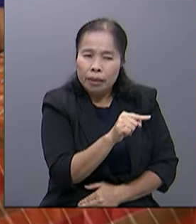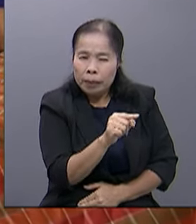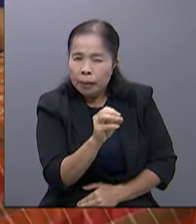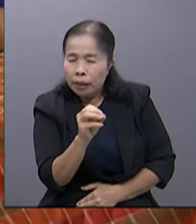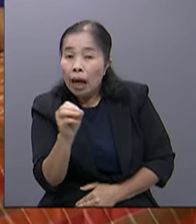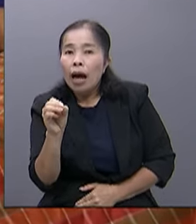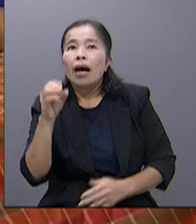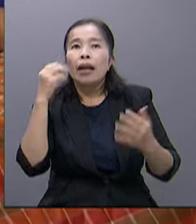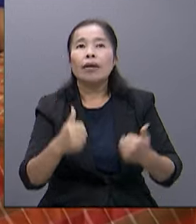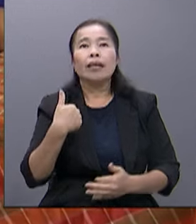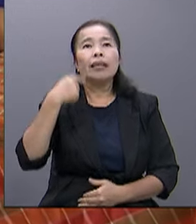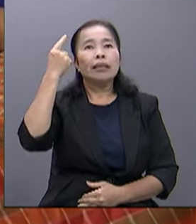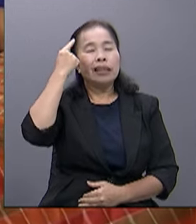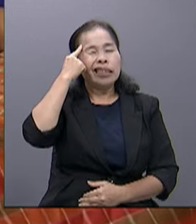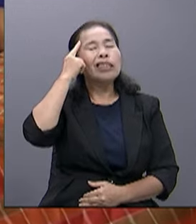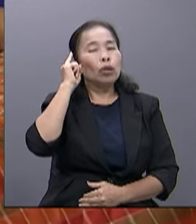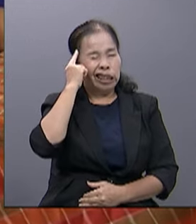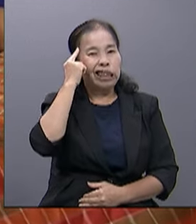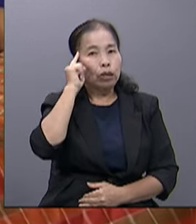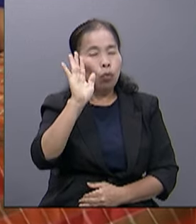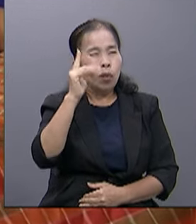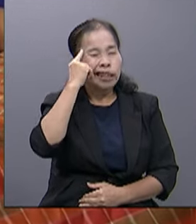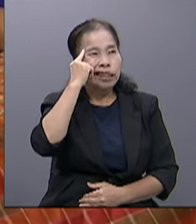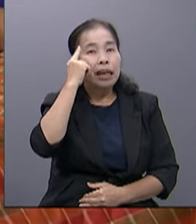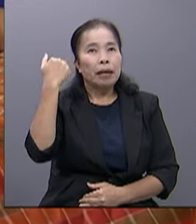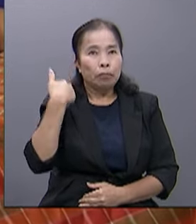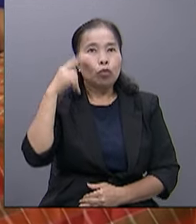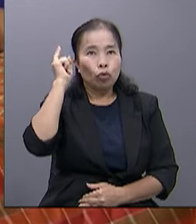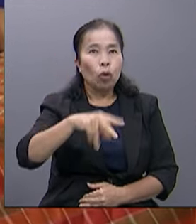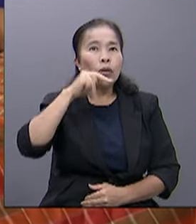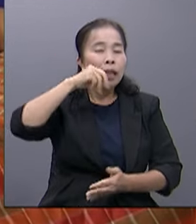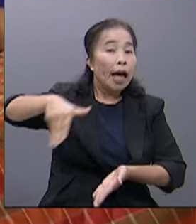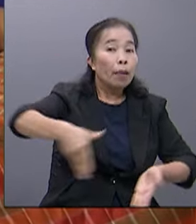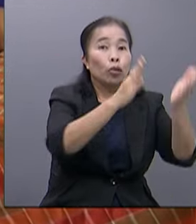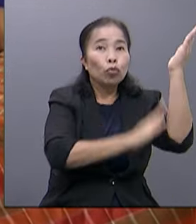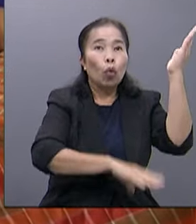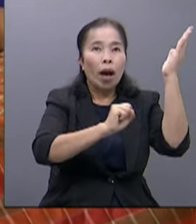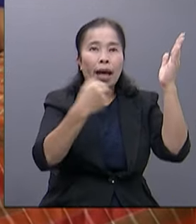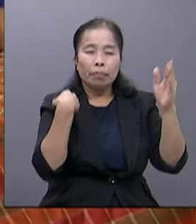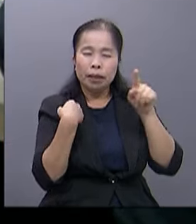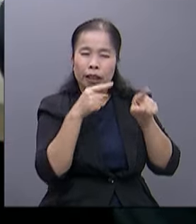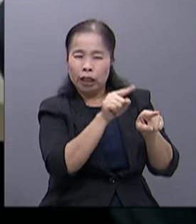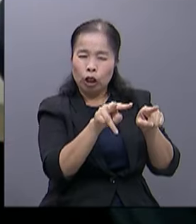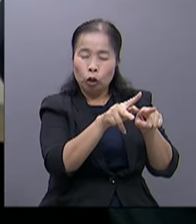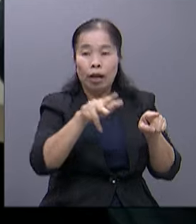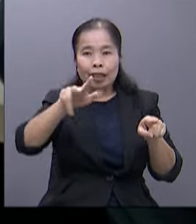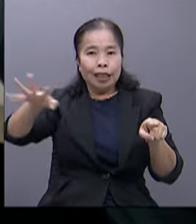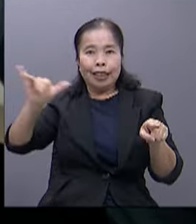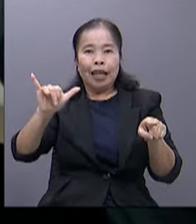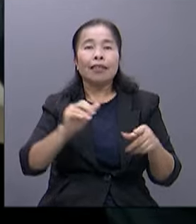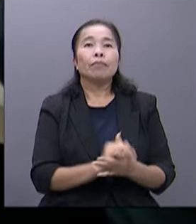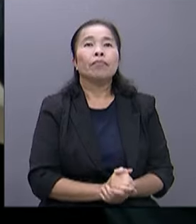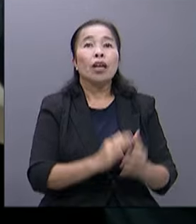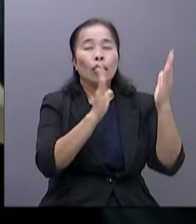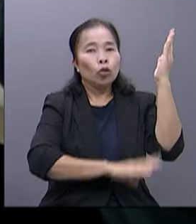เพราะฉะนั้นก็เลยอนุมานได้ว่าปลาหมอคางดำของจังหวัดสงขลายังอยู่แค่อำเภอระโนดค่ะ จังหวัดสงขลาก็เ